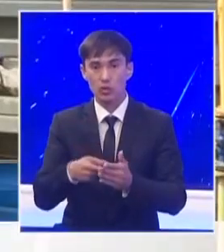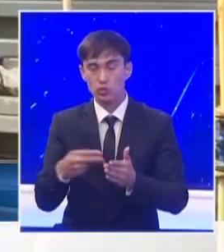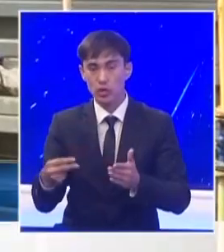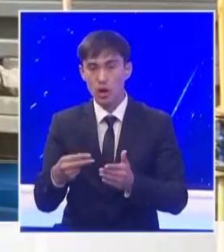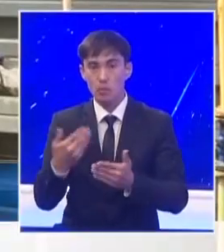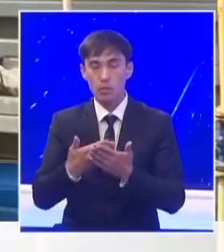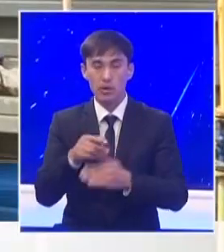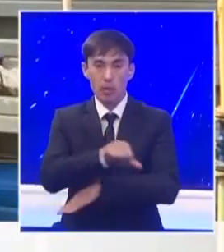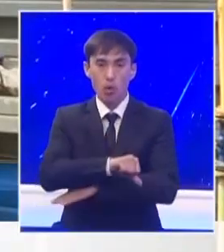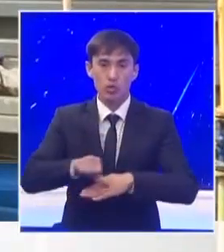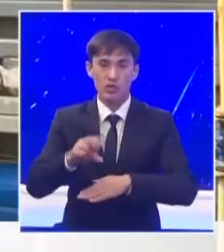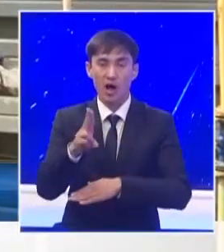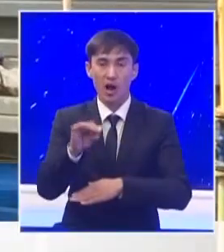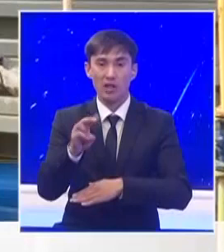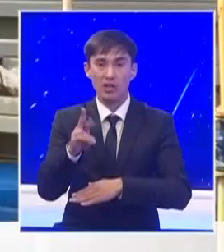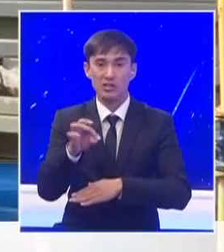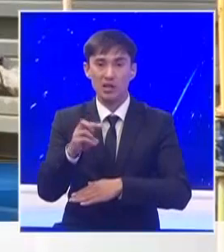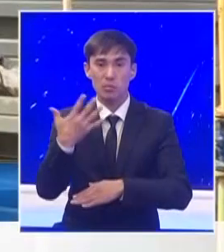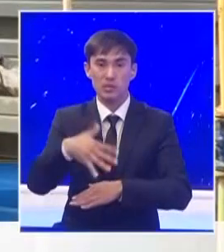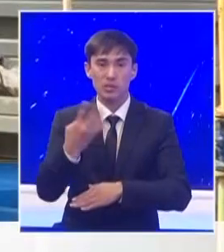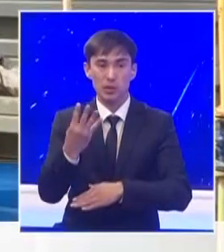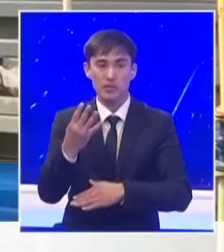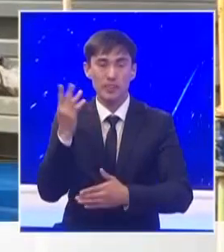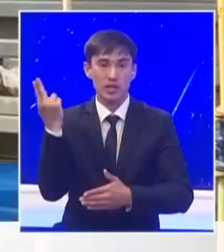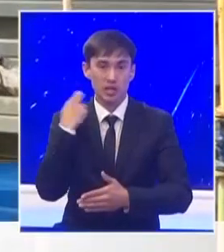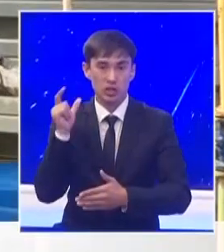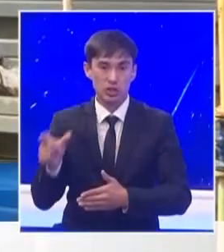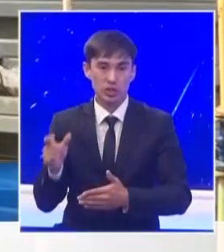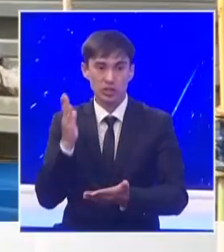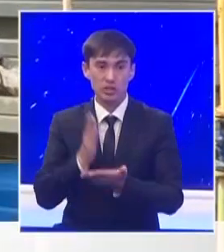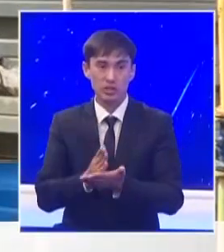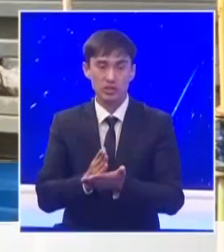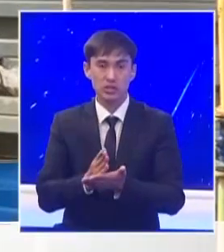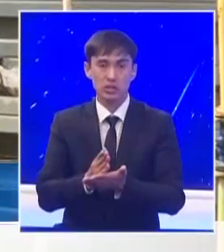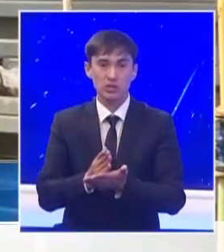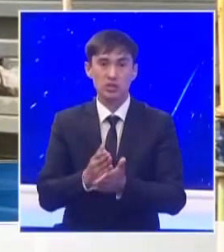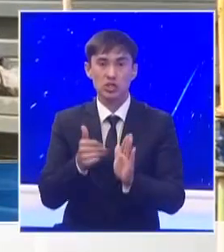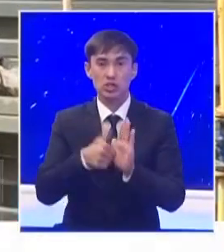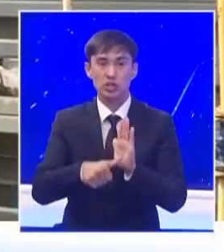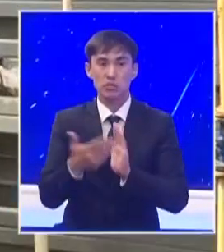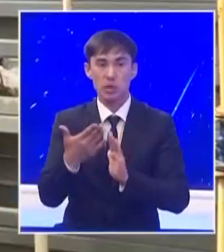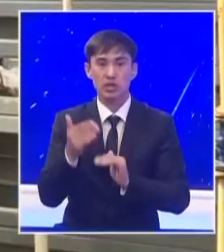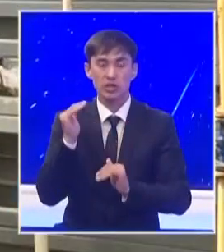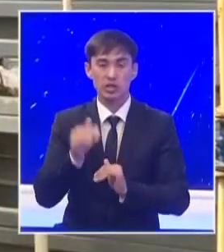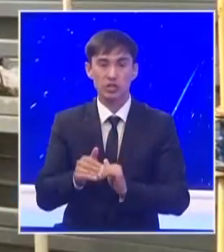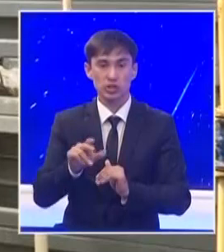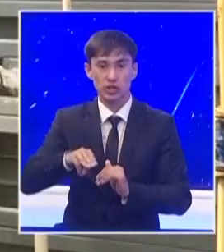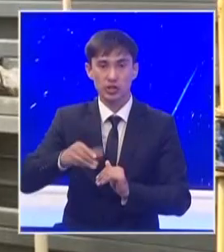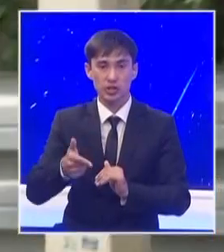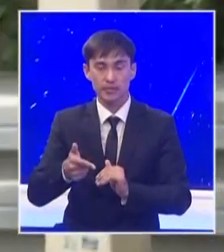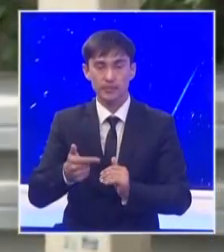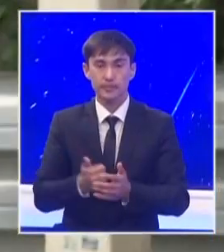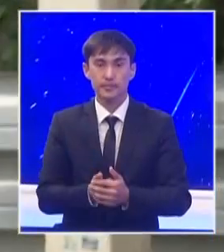по улице Каратальская, 55, должник имеет долг в районе 60 тысяч тенге.